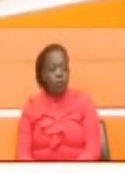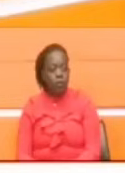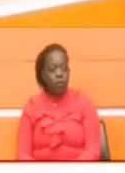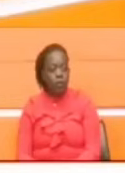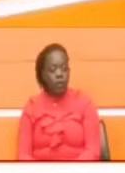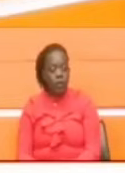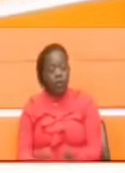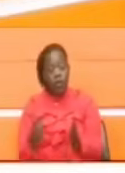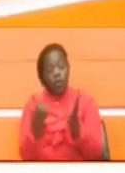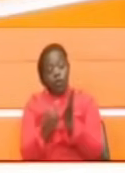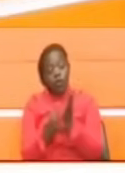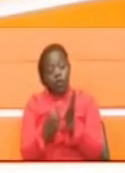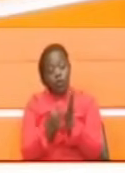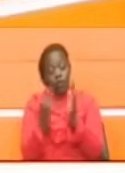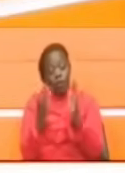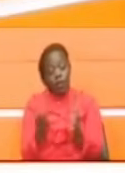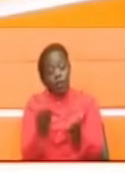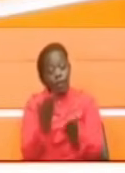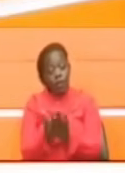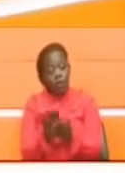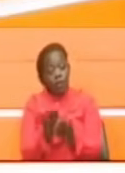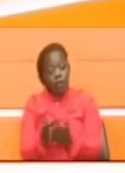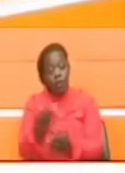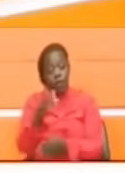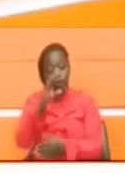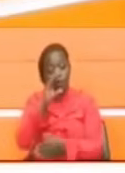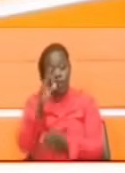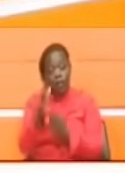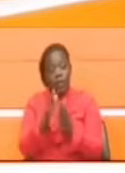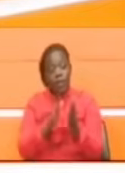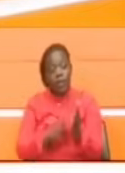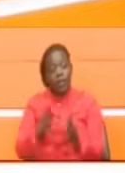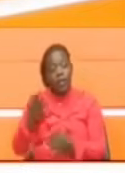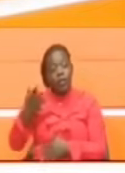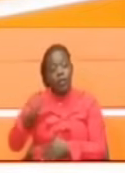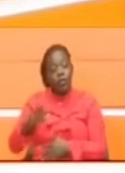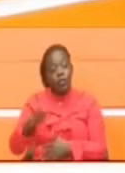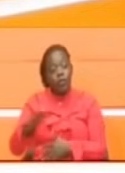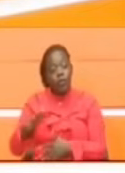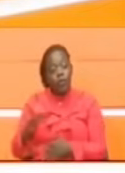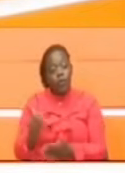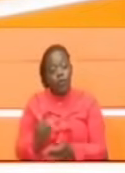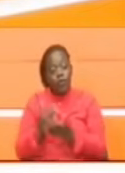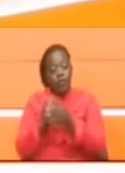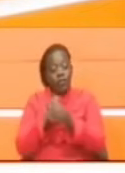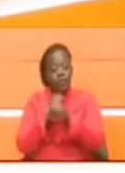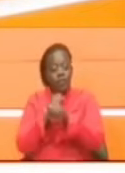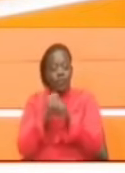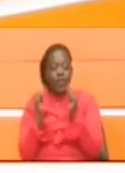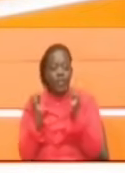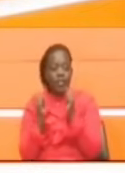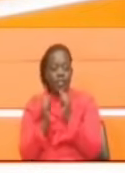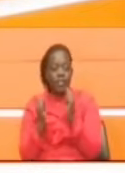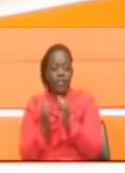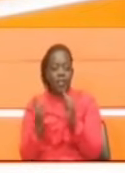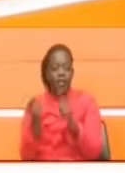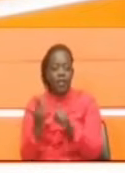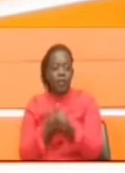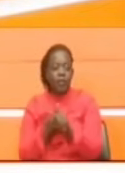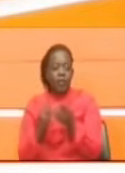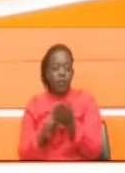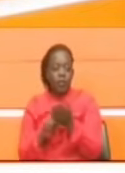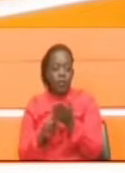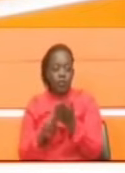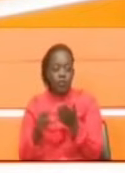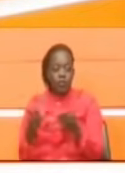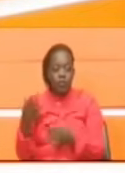Ate bannayuganda basabiddwa okunywa amazzi amayonjo kino kibayambe okwewala endwadde eziva mu